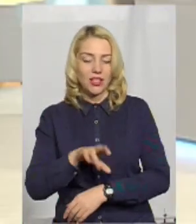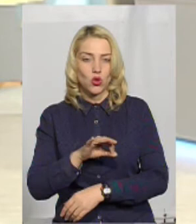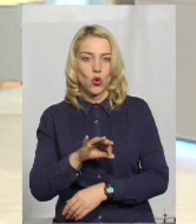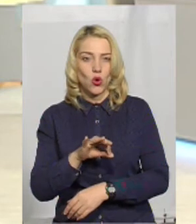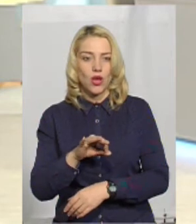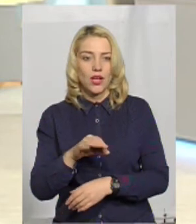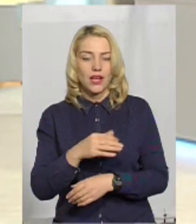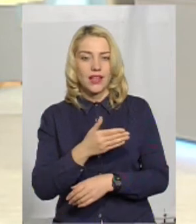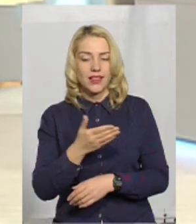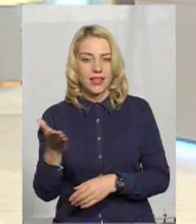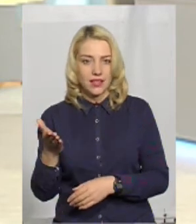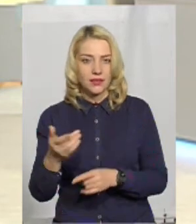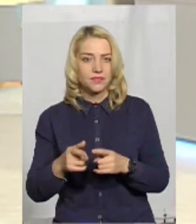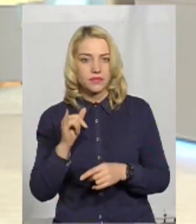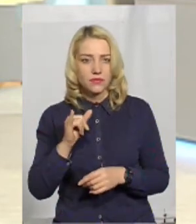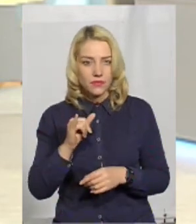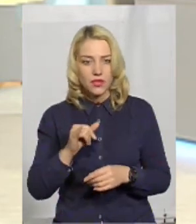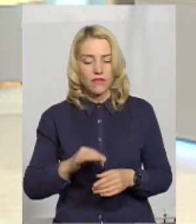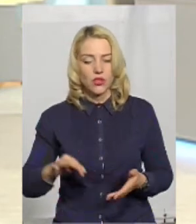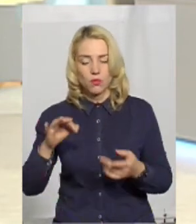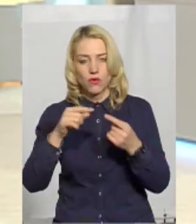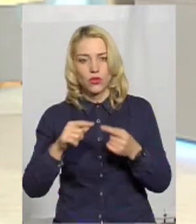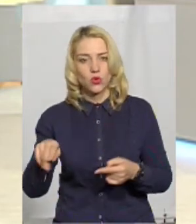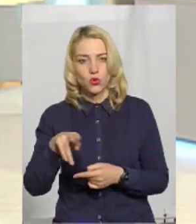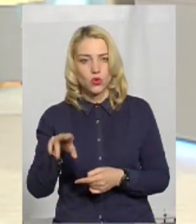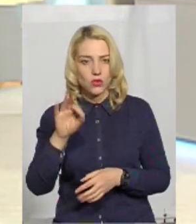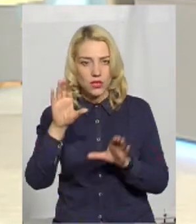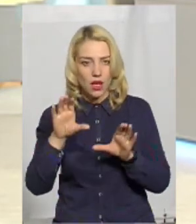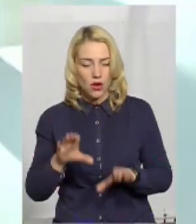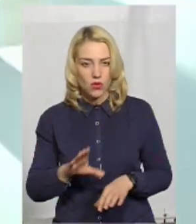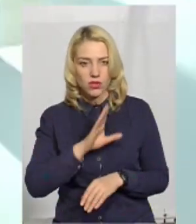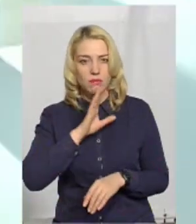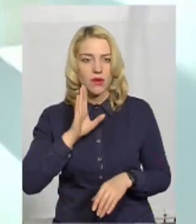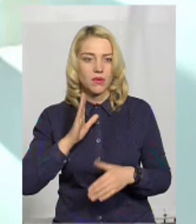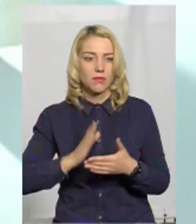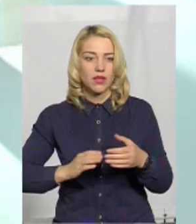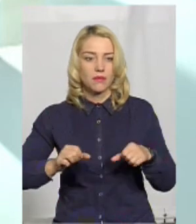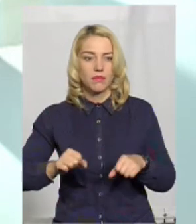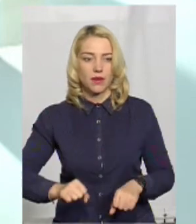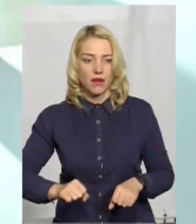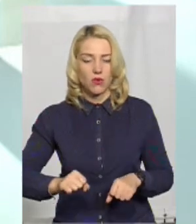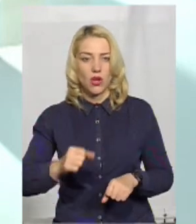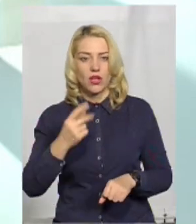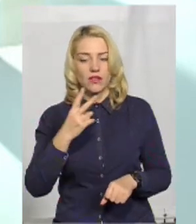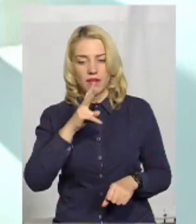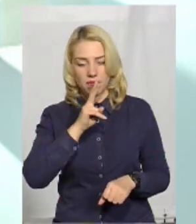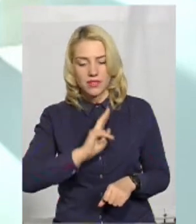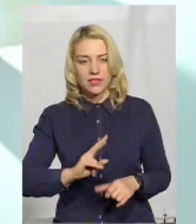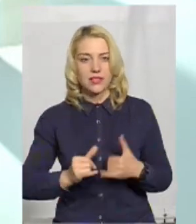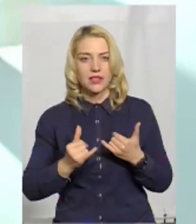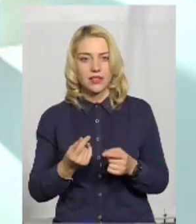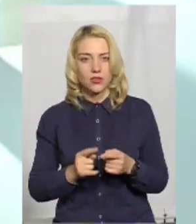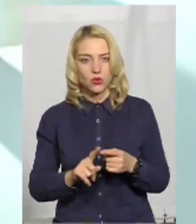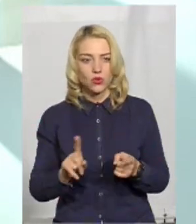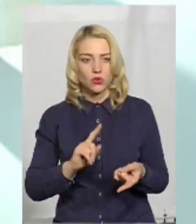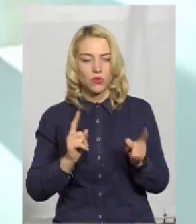за це? Загалом, відповідно до закону, мама має право 2 місяці для того, щоб